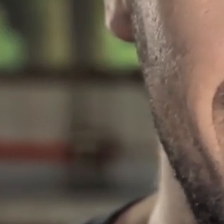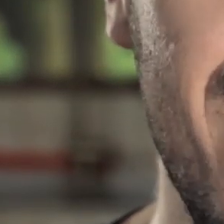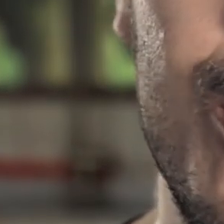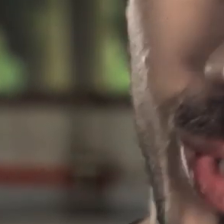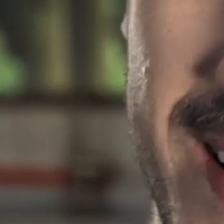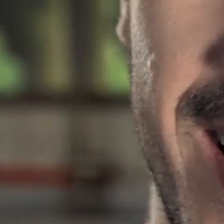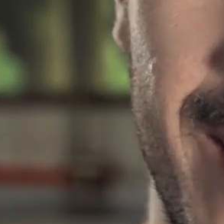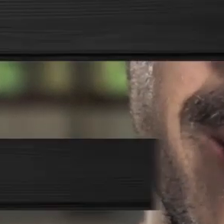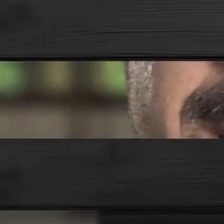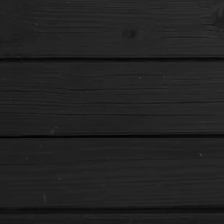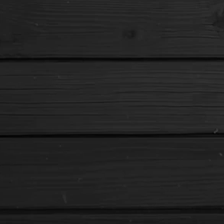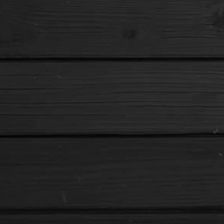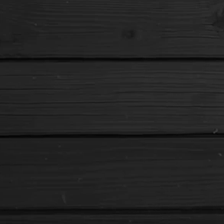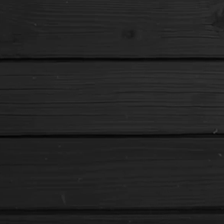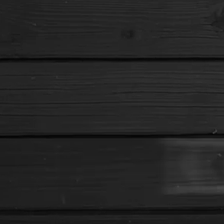Καλώς ήρθατε στο Kitchen Lab.